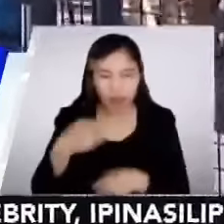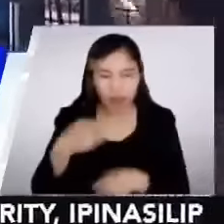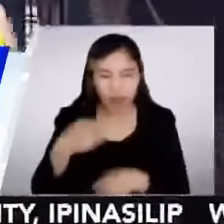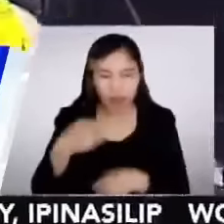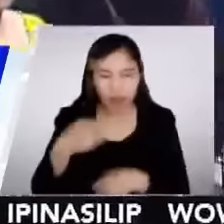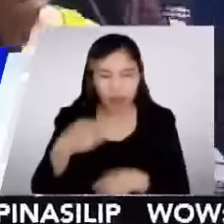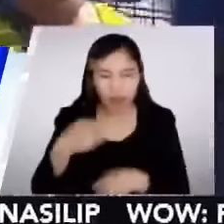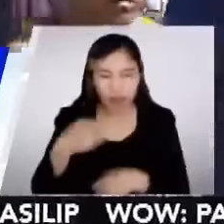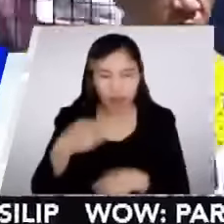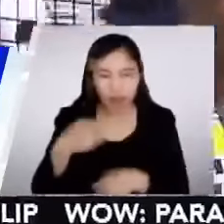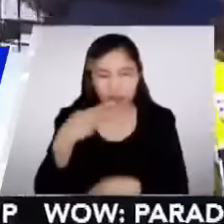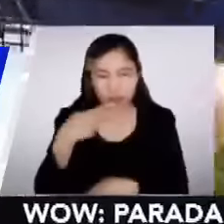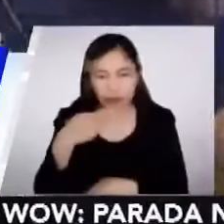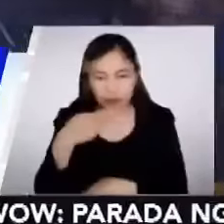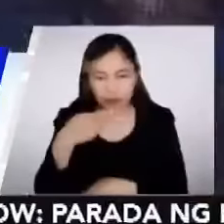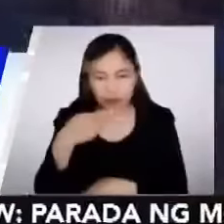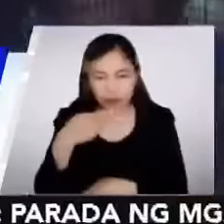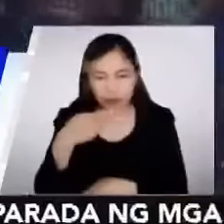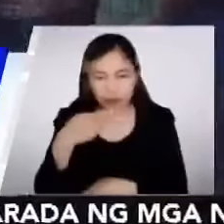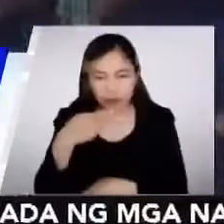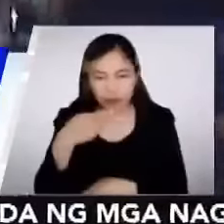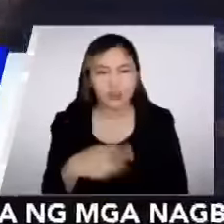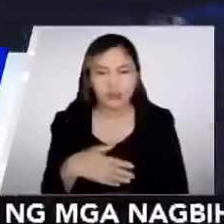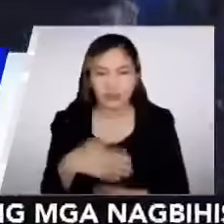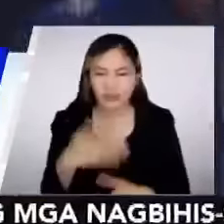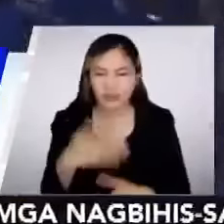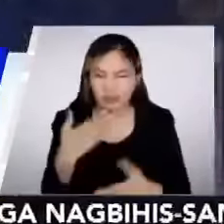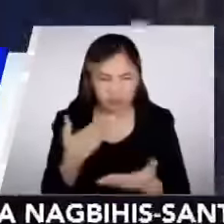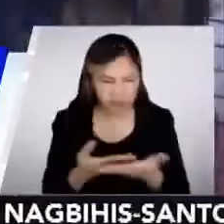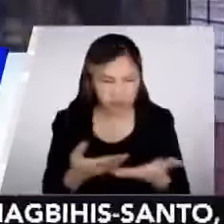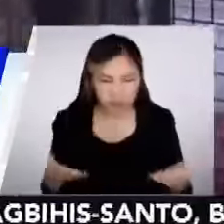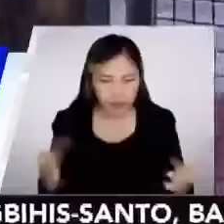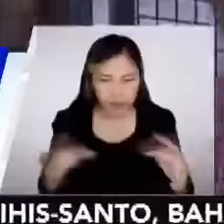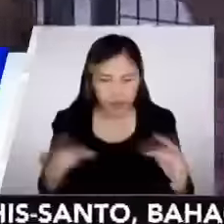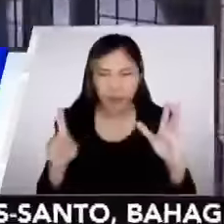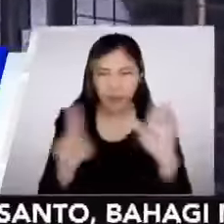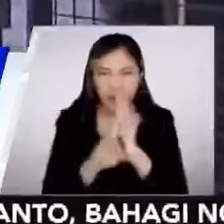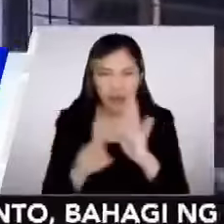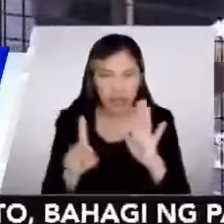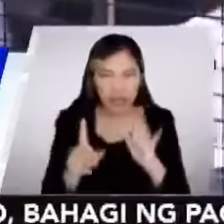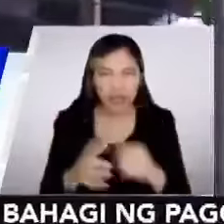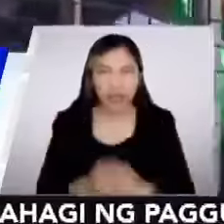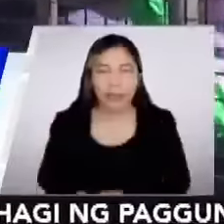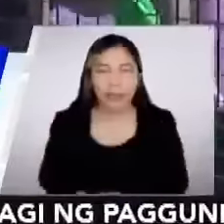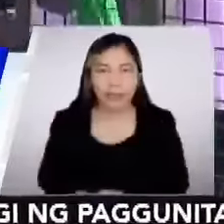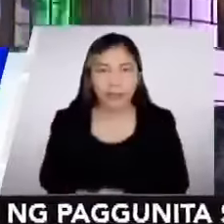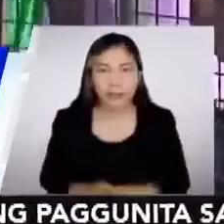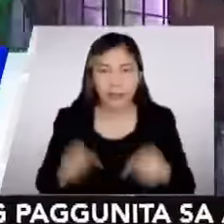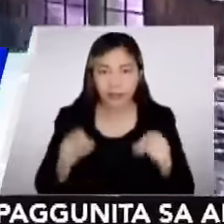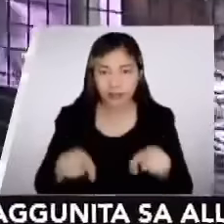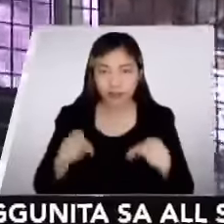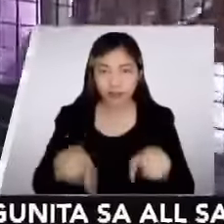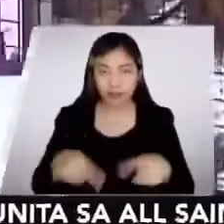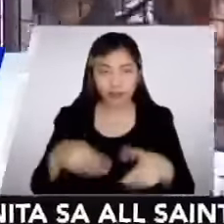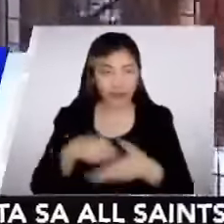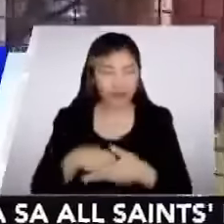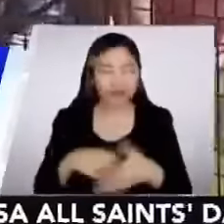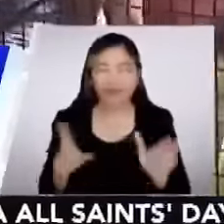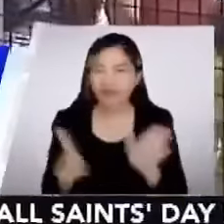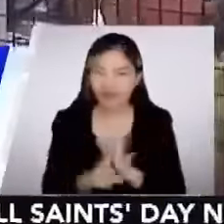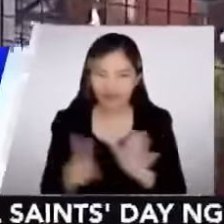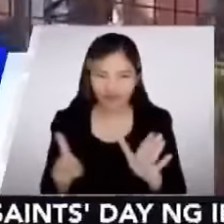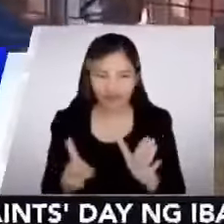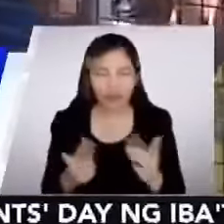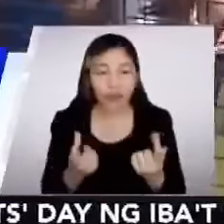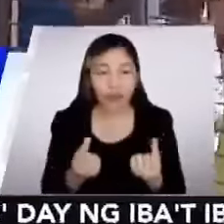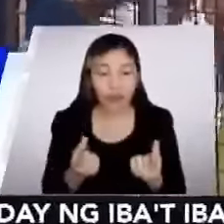bagay, at kung ano-ano pa. Bawal din, Rafi, ang mga vendor sa loob, kaya ang diskarte ng mga kapuso natin, bit-bit na nilang lahat ng mga